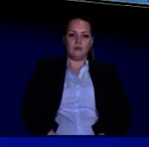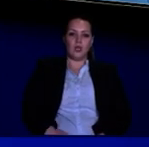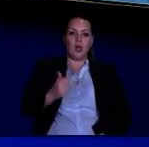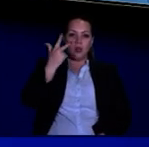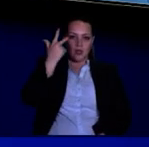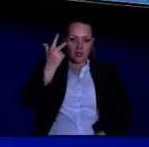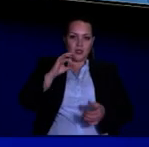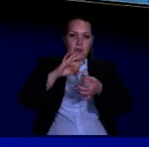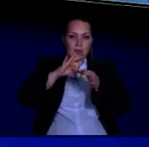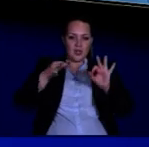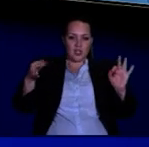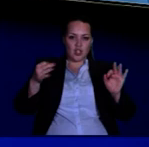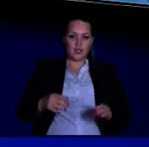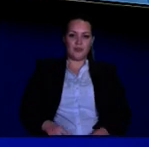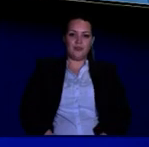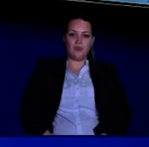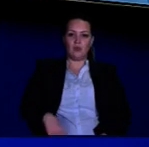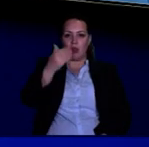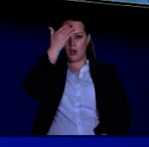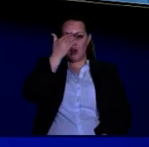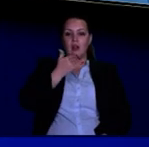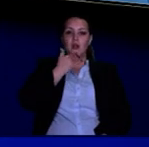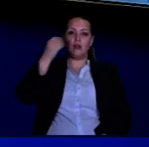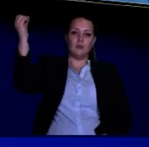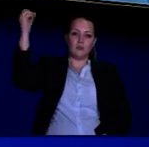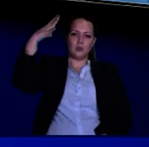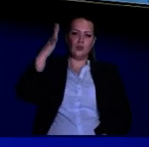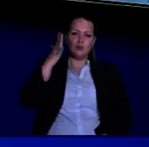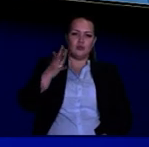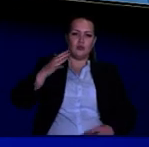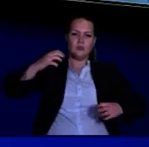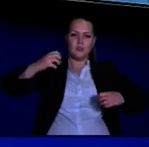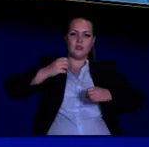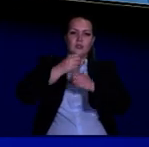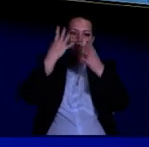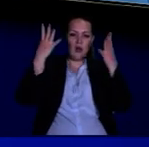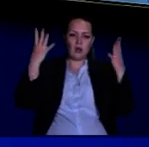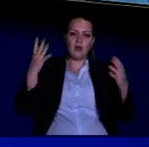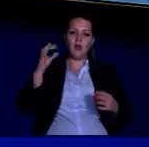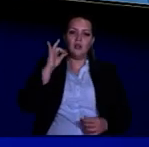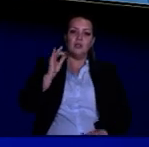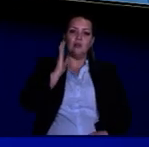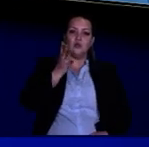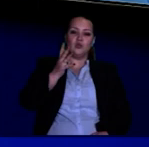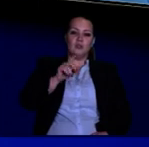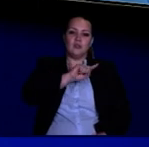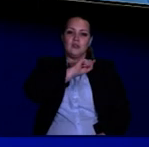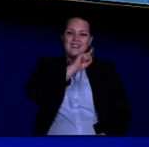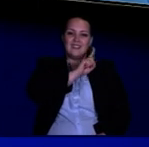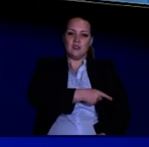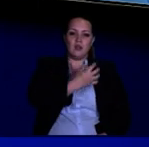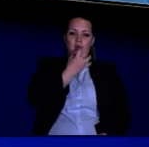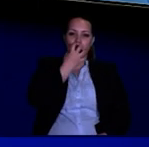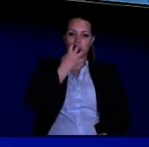Третье предложение. Летом солнце будет ярко светить и будет сильно